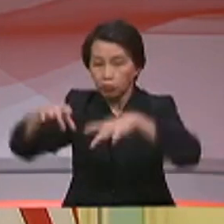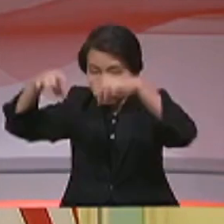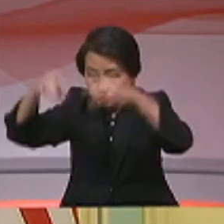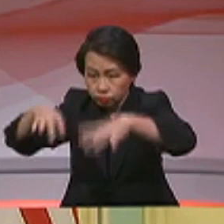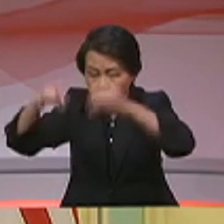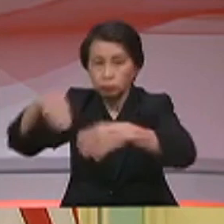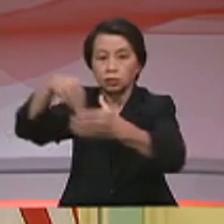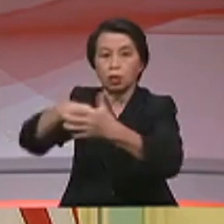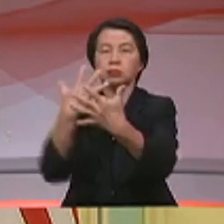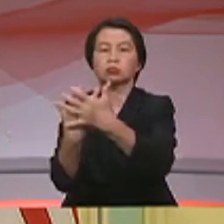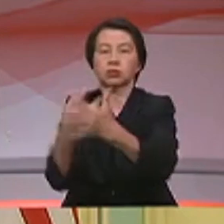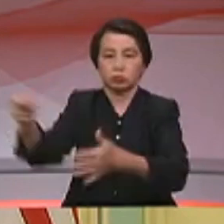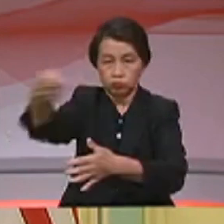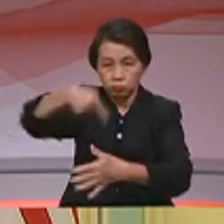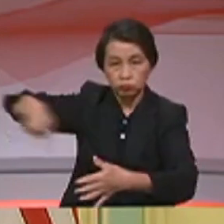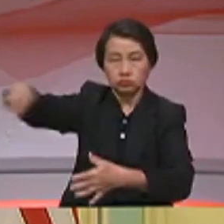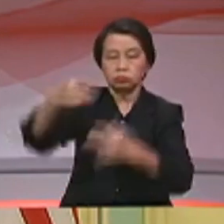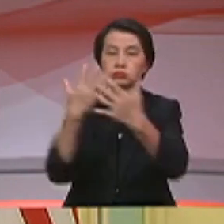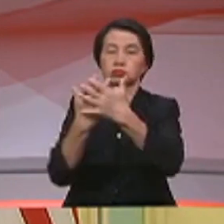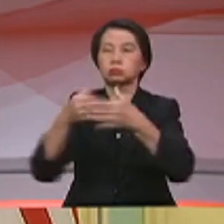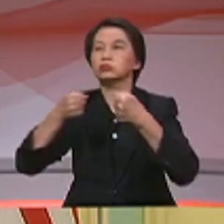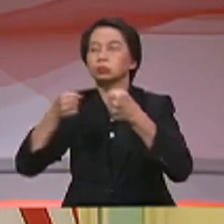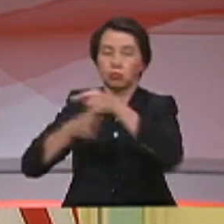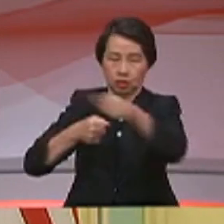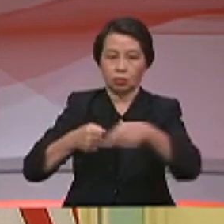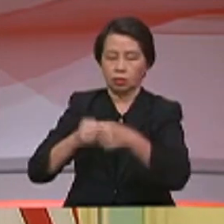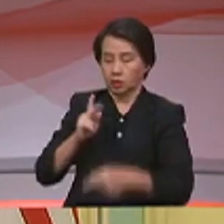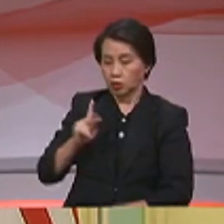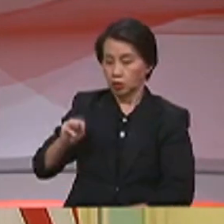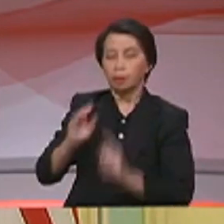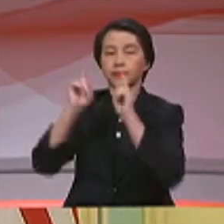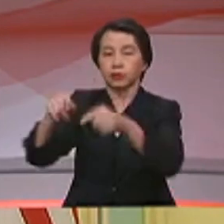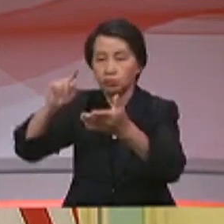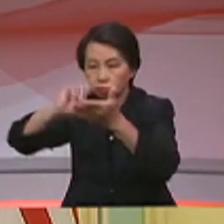yang berada di dalam kawasan penjara tersebut. Jadi jangan ada